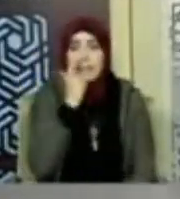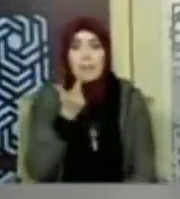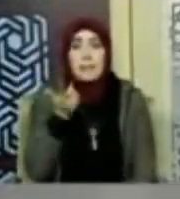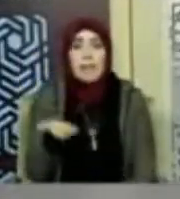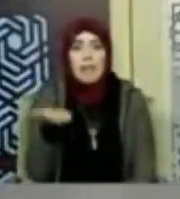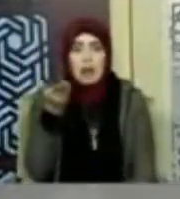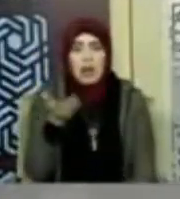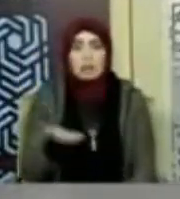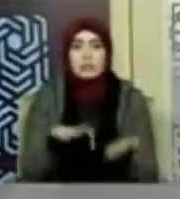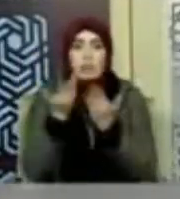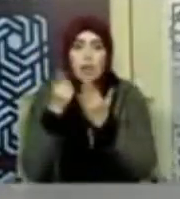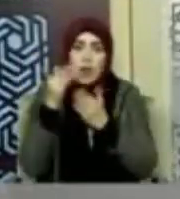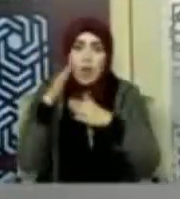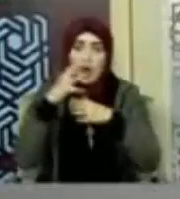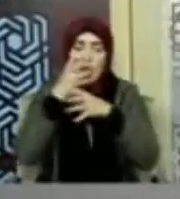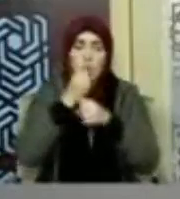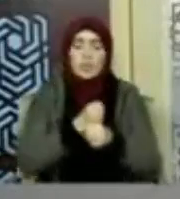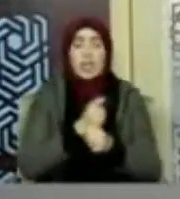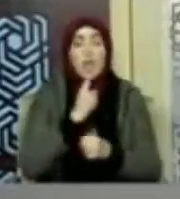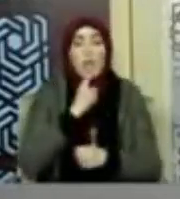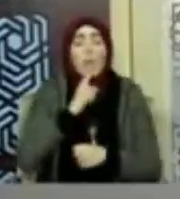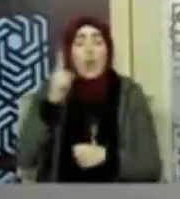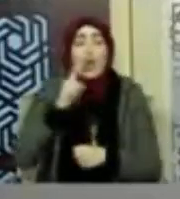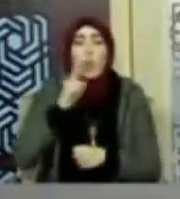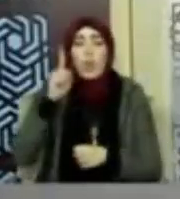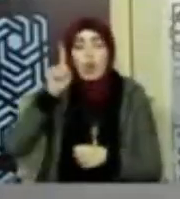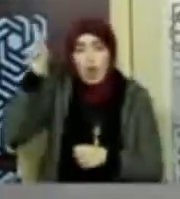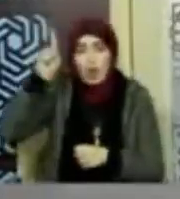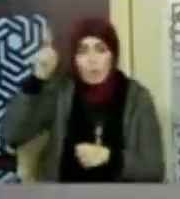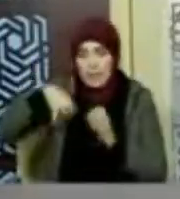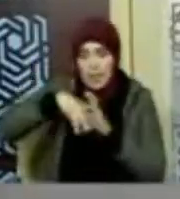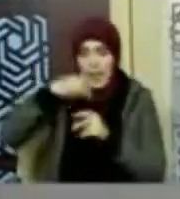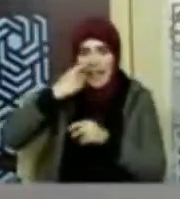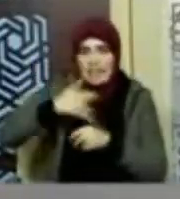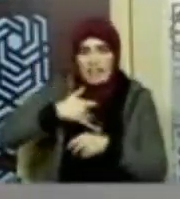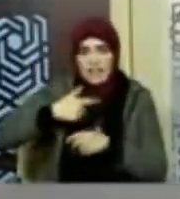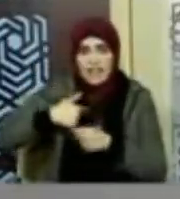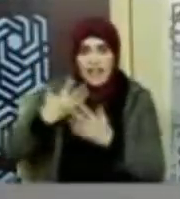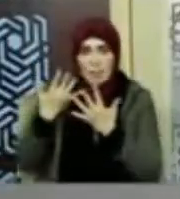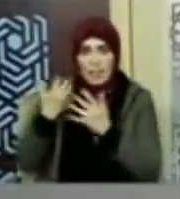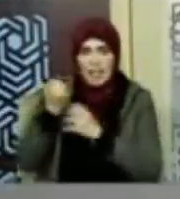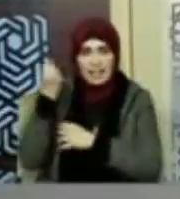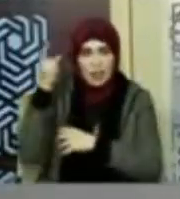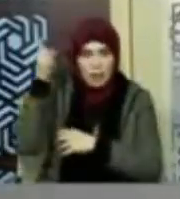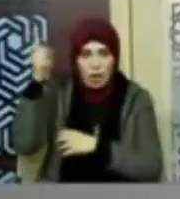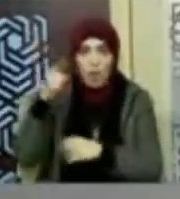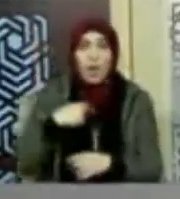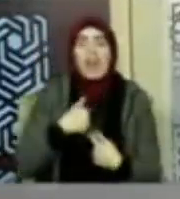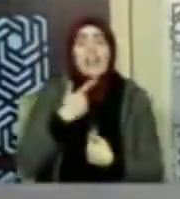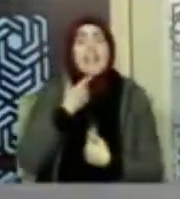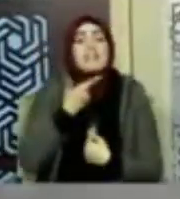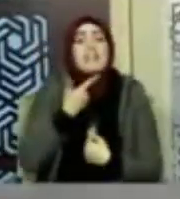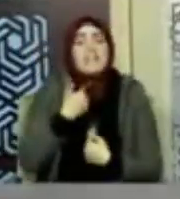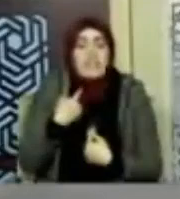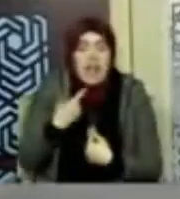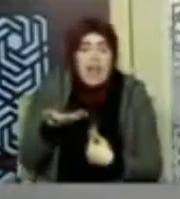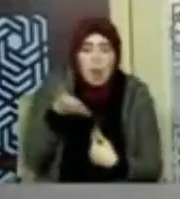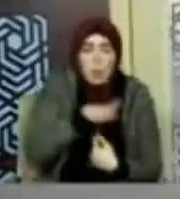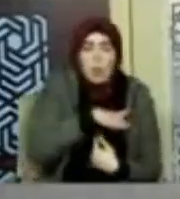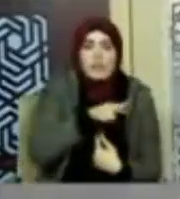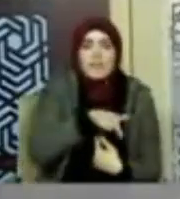وسلم يقول: والذي نفسي بيده لوددت أن أقتل في سبيل